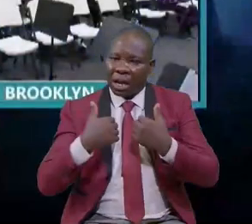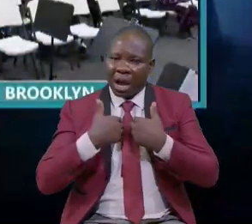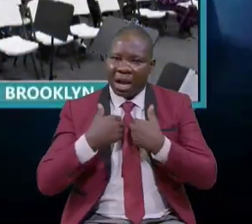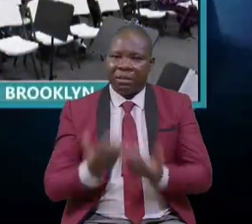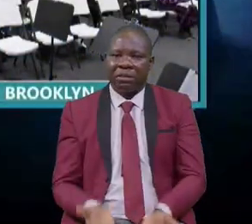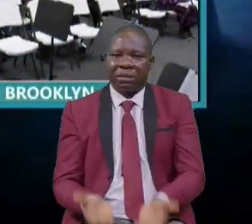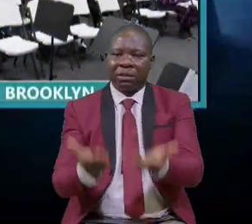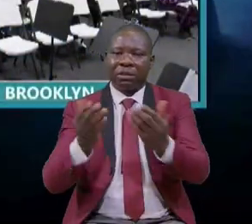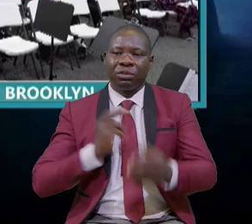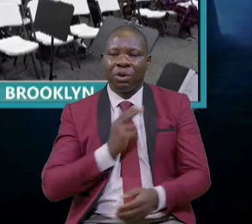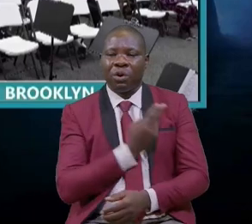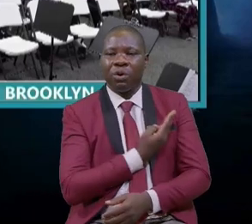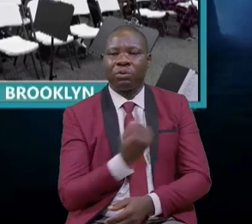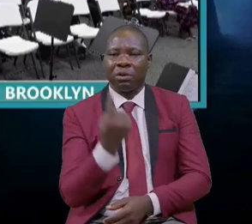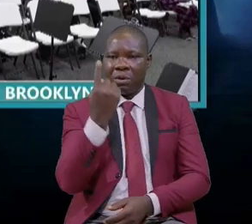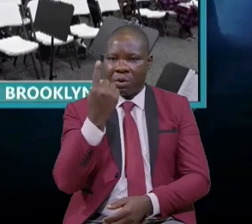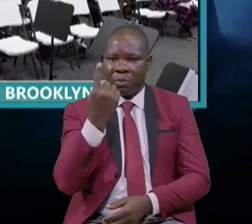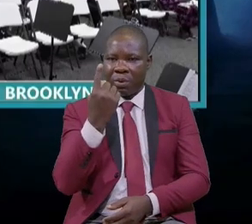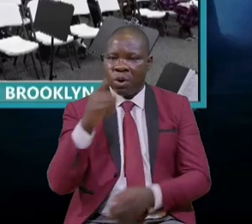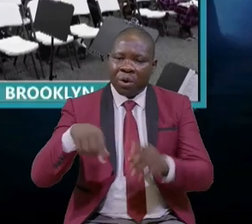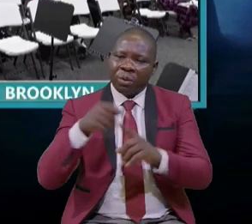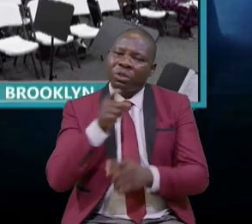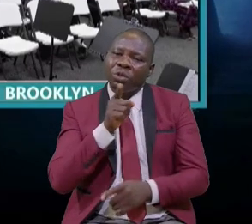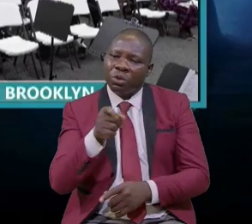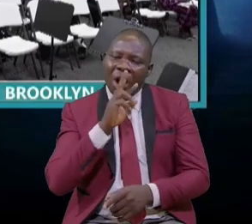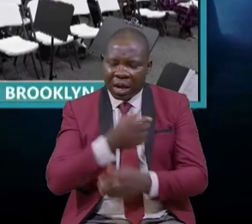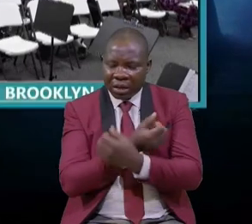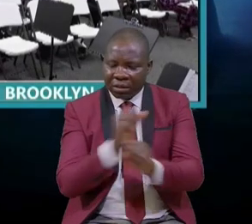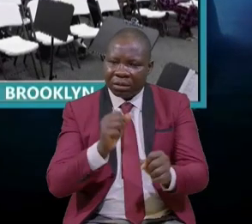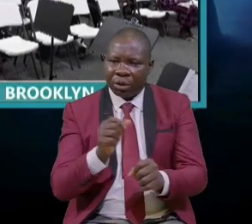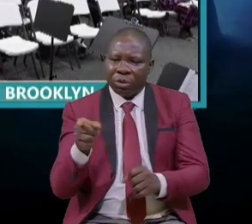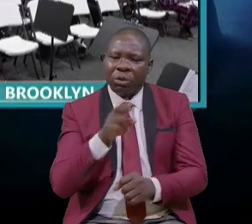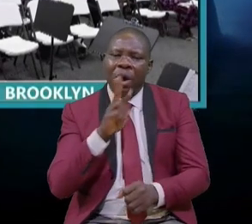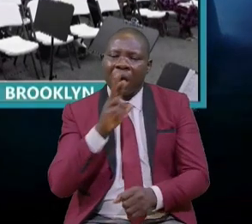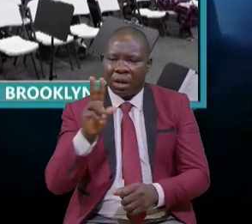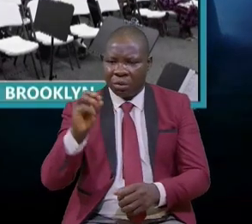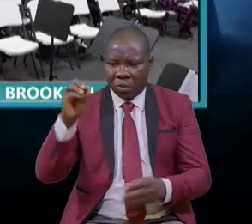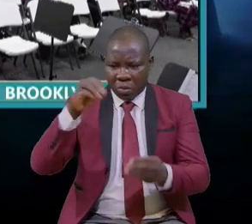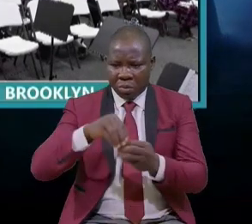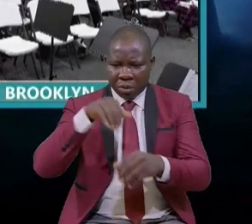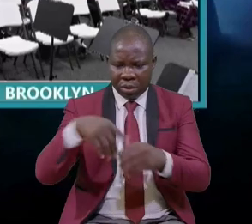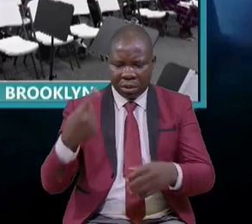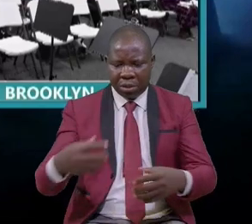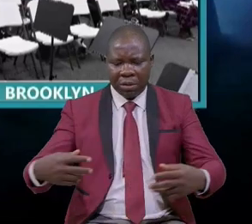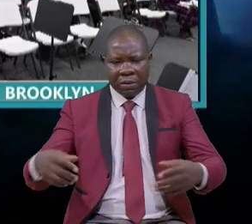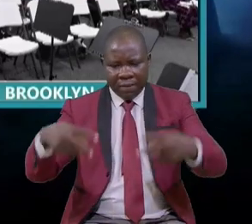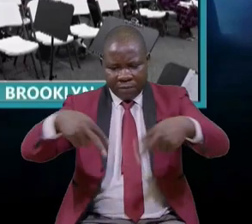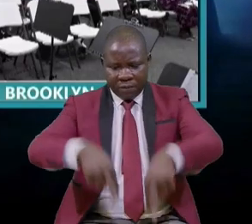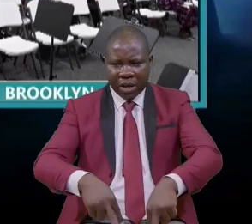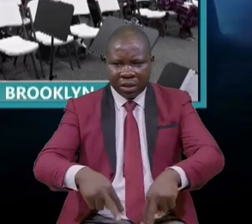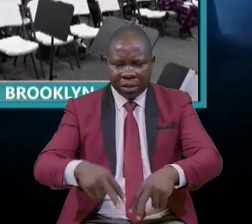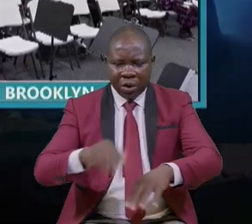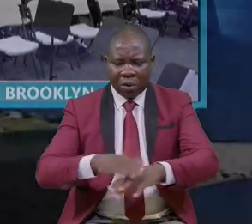ensemble quand vous êtes sauvé vous nêtes plus dans la vallée vous n'êtes plus par terre vous n'êtes plus dans